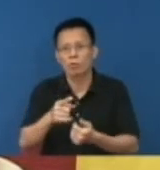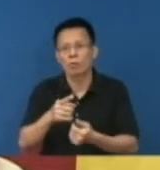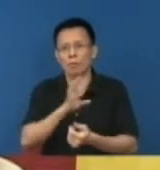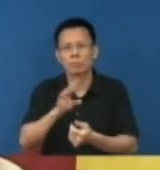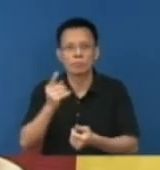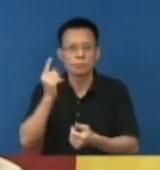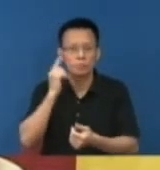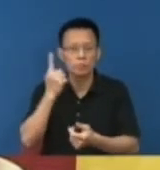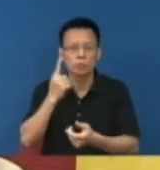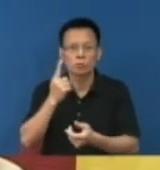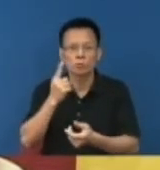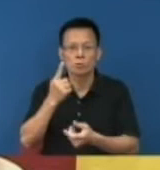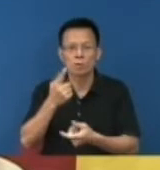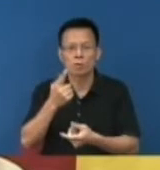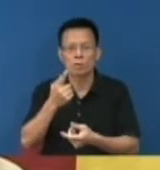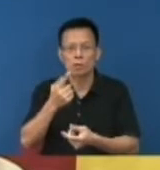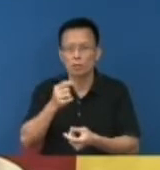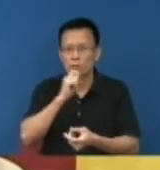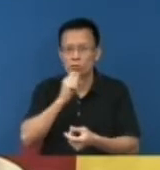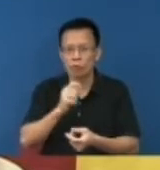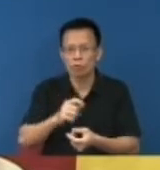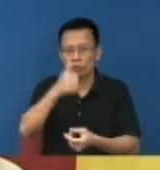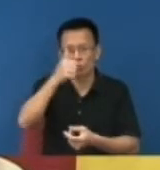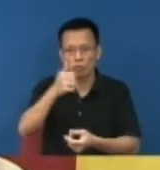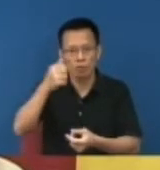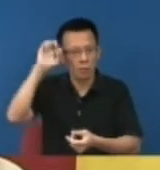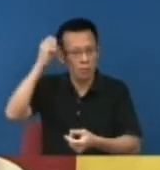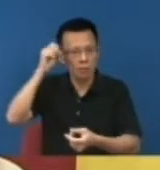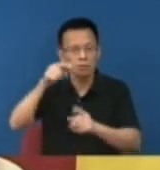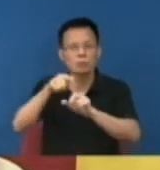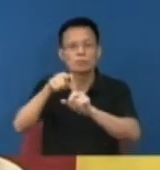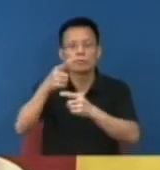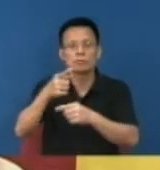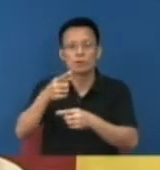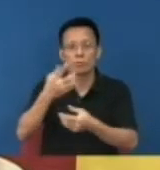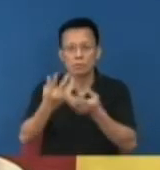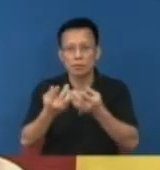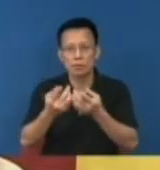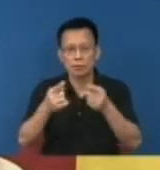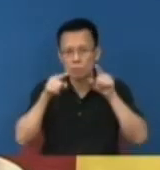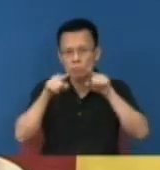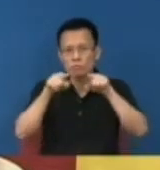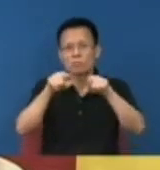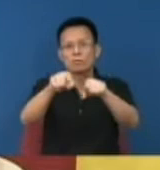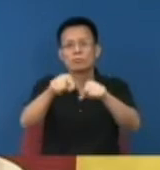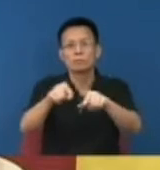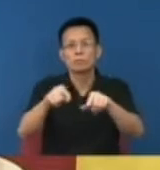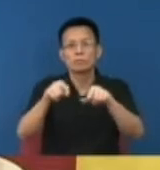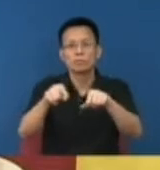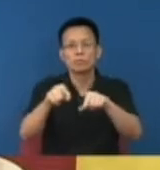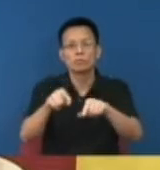如果佢係為咗一個理念，譬如間話雙普選啊，或者係這個全民退